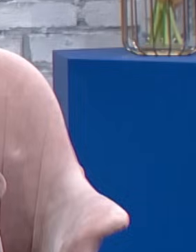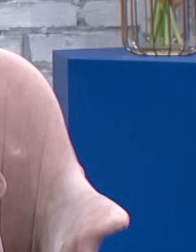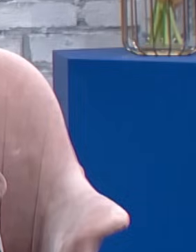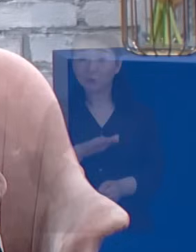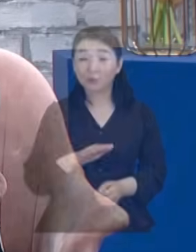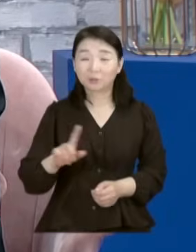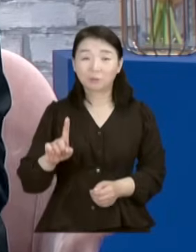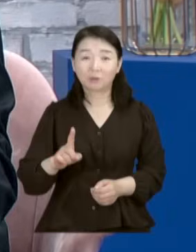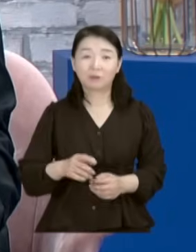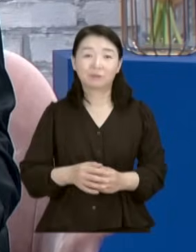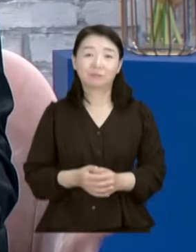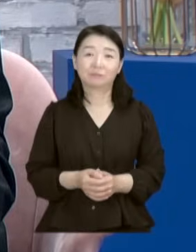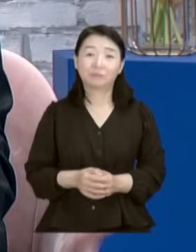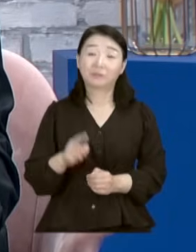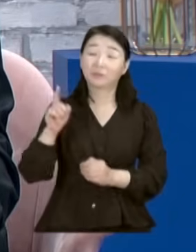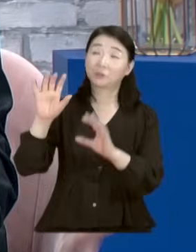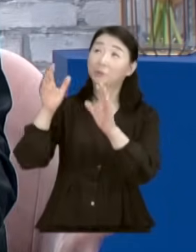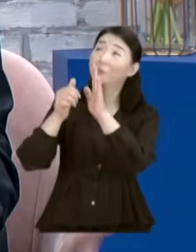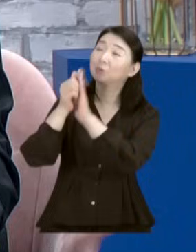우리는